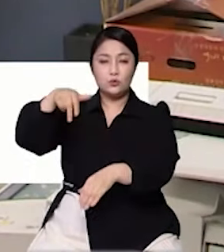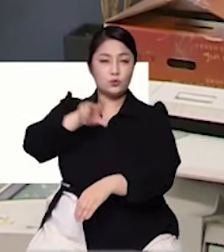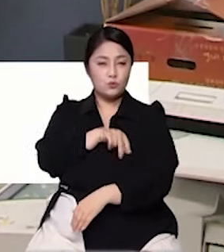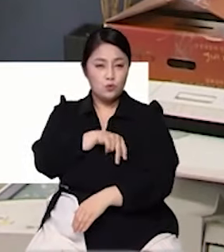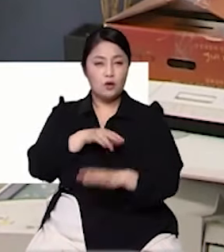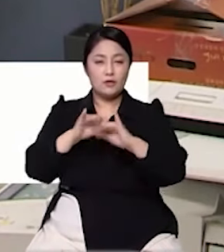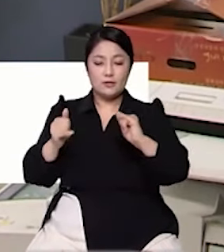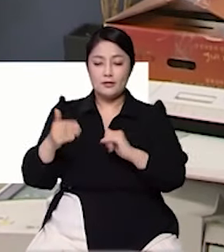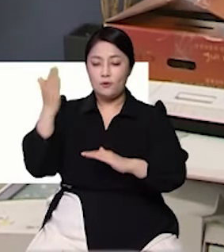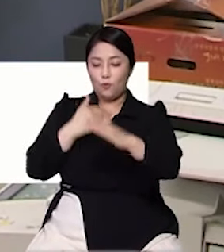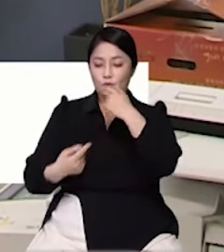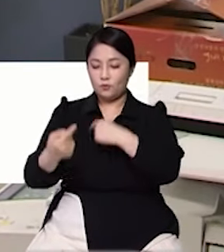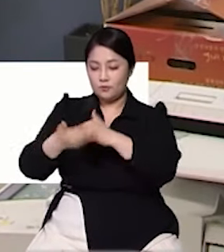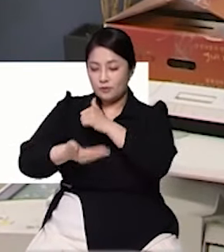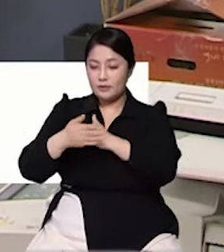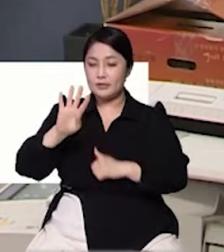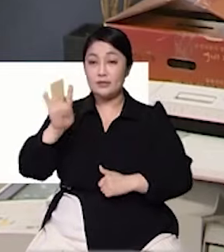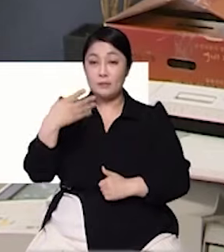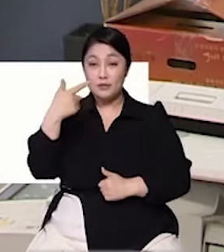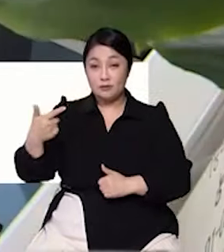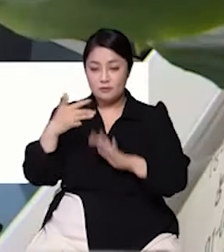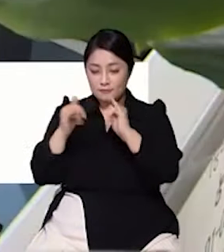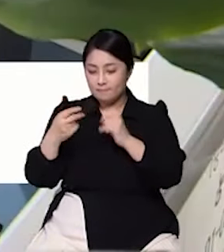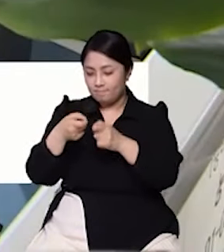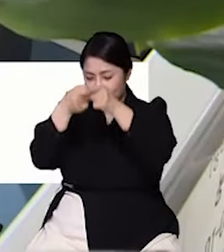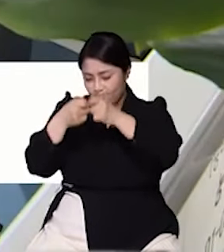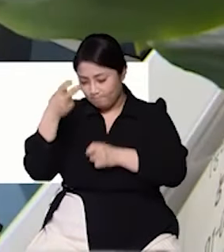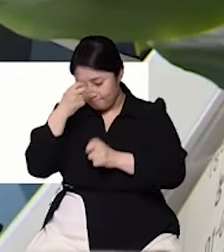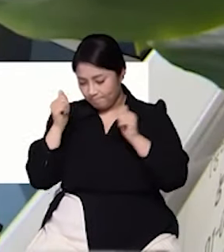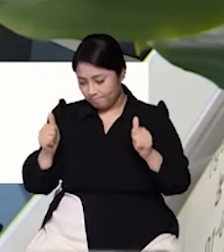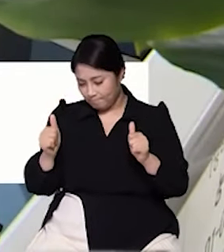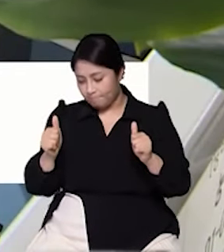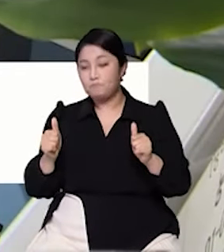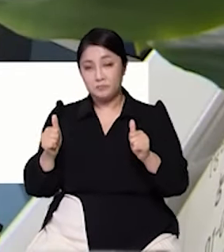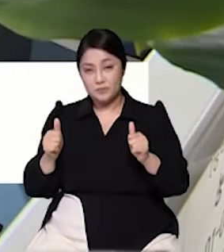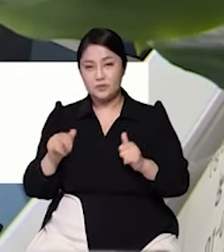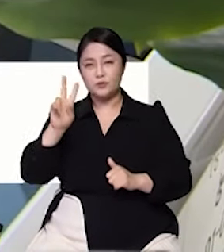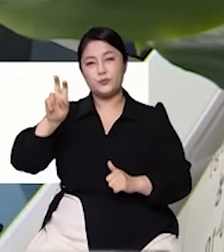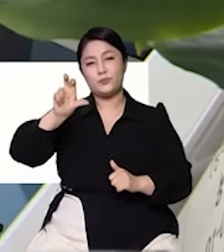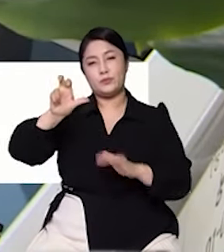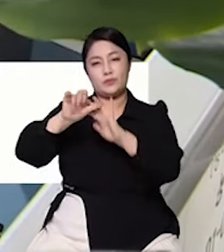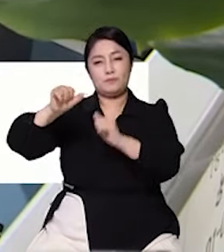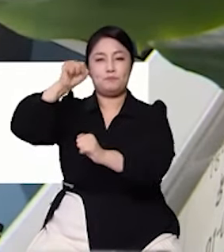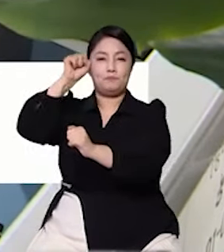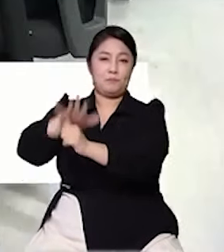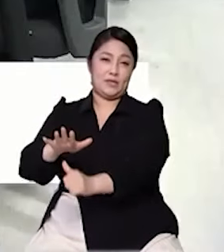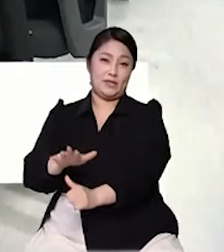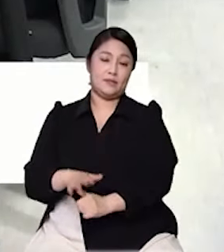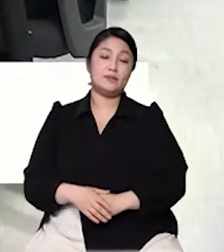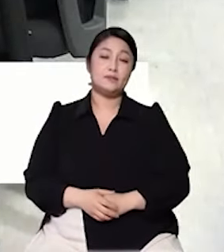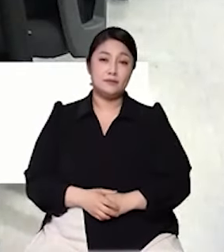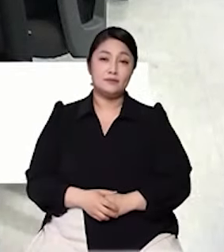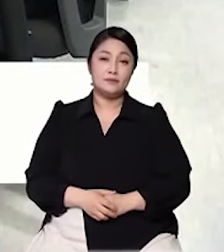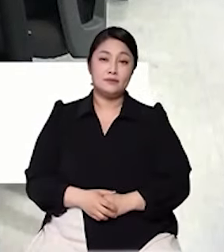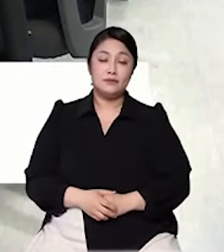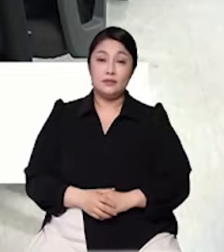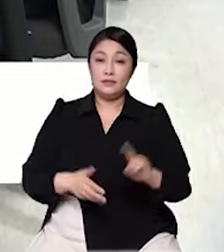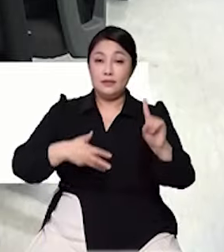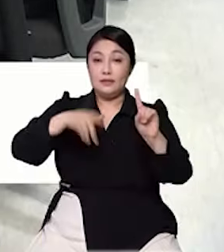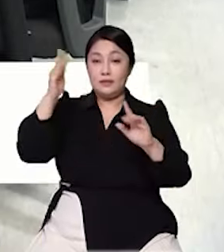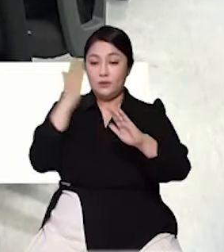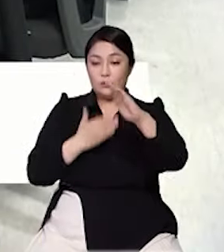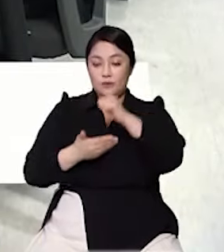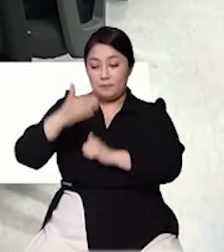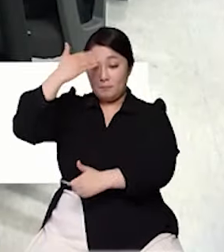선거 공천 신청자 400 6명에 대한 정밀 검증과 심사를 통해 25명을 탈락시켜 씁니다 1차